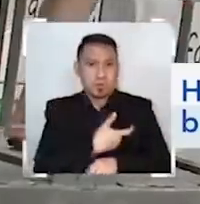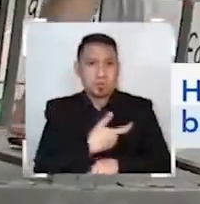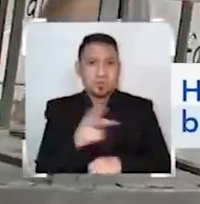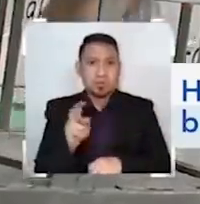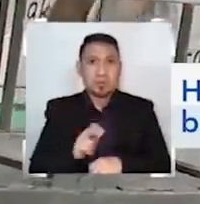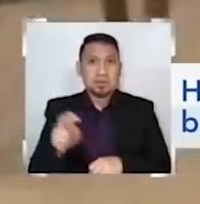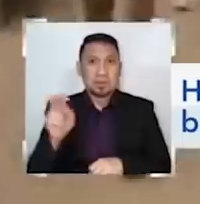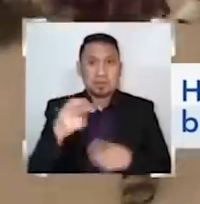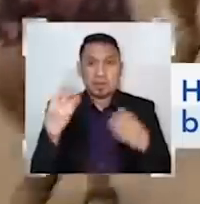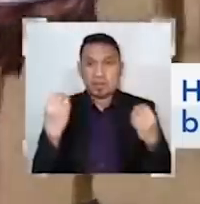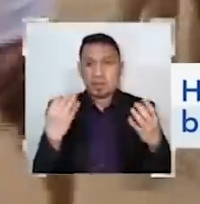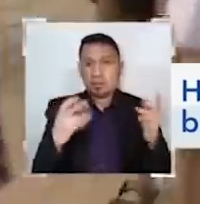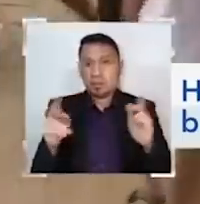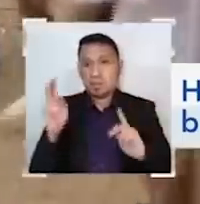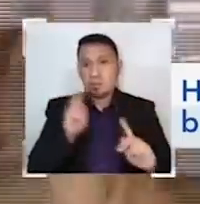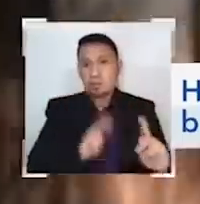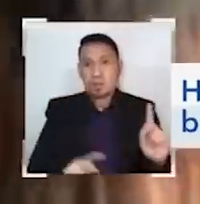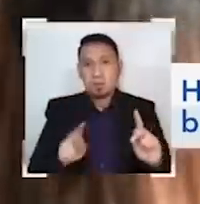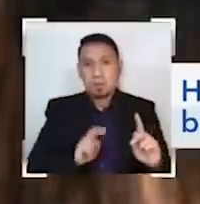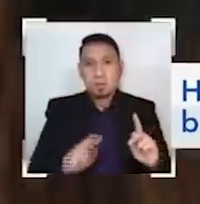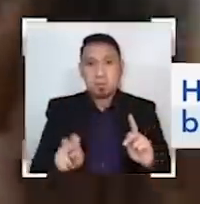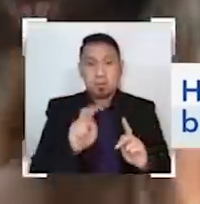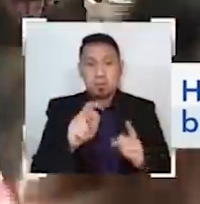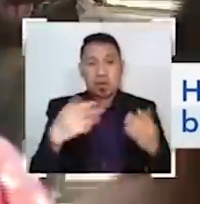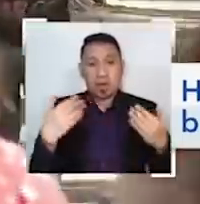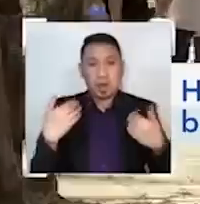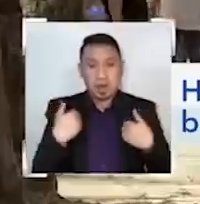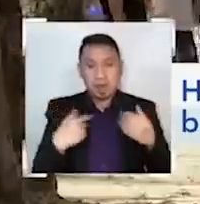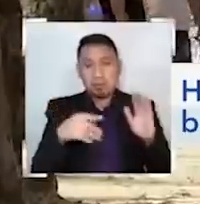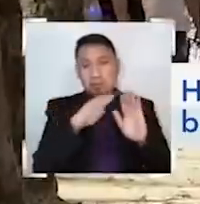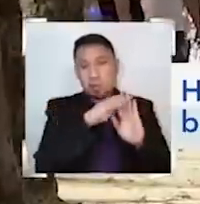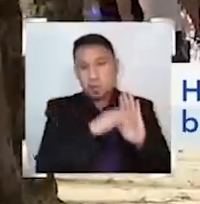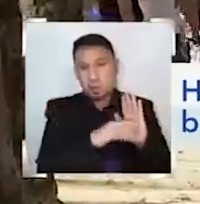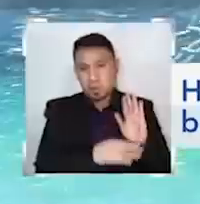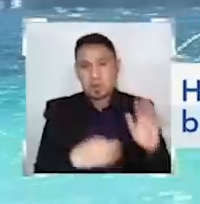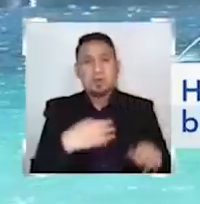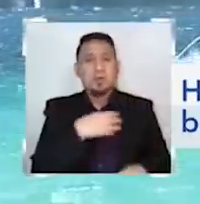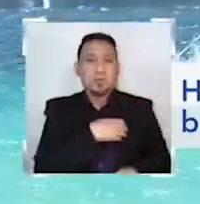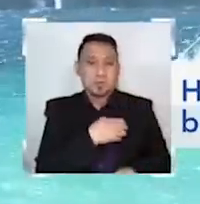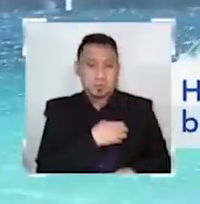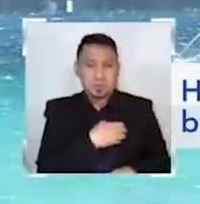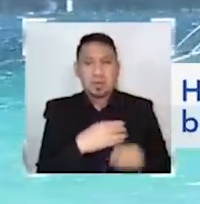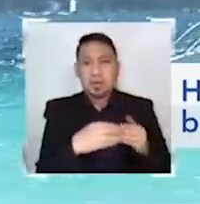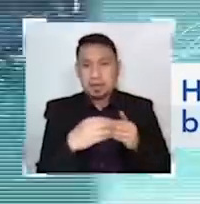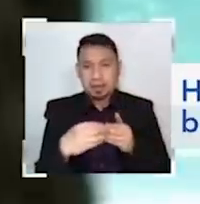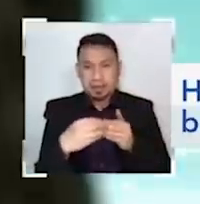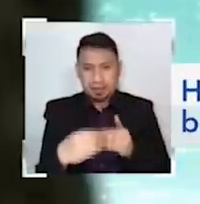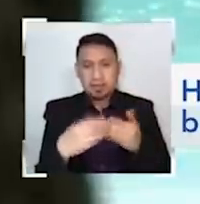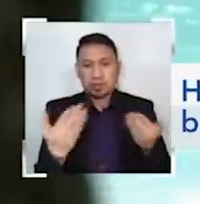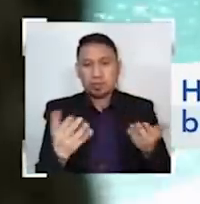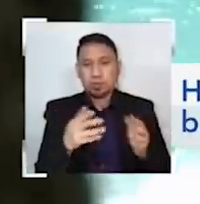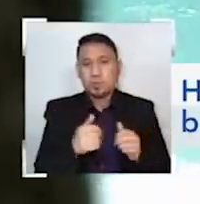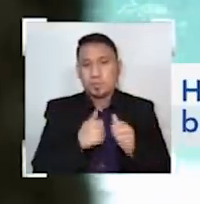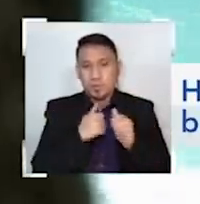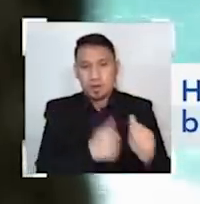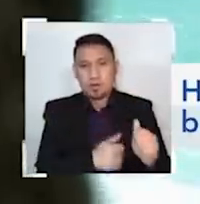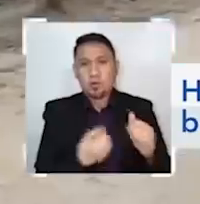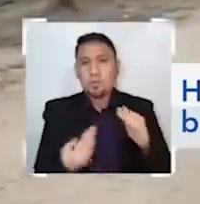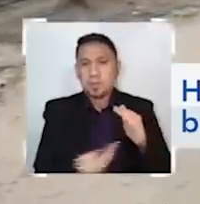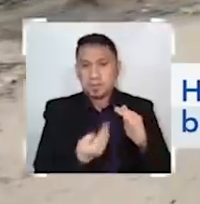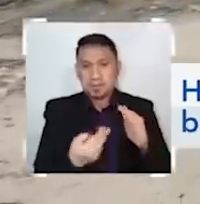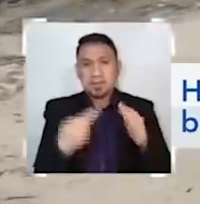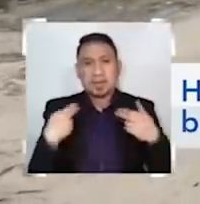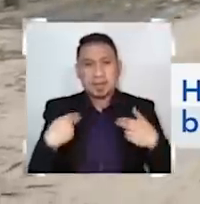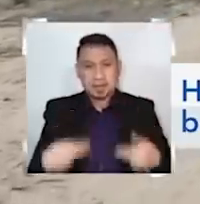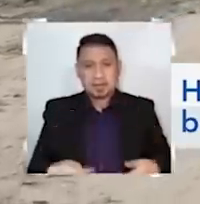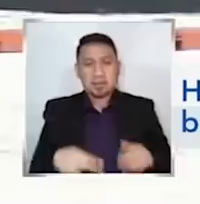dagsa ng mga biyahero, naglatag na ng operational guidelines ang pulisya para masigurong nasusunod ang health protocols. Babantayan din ang peace and order sa